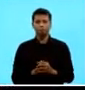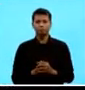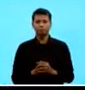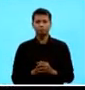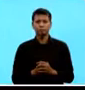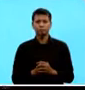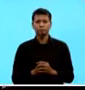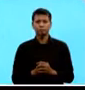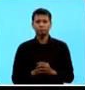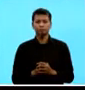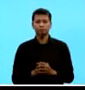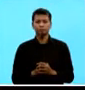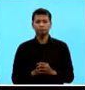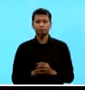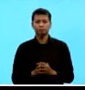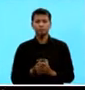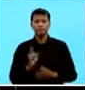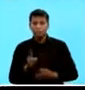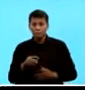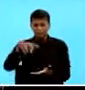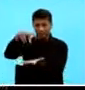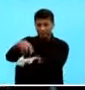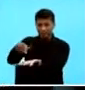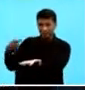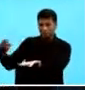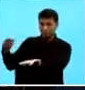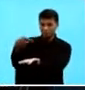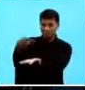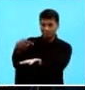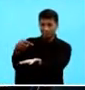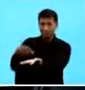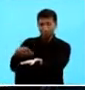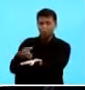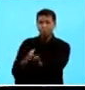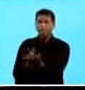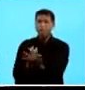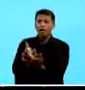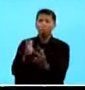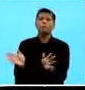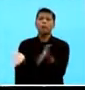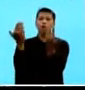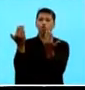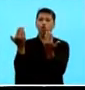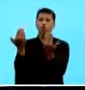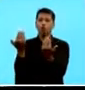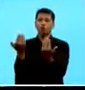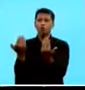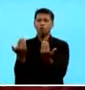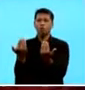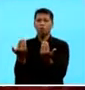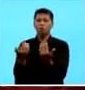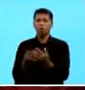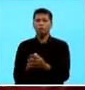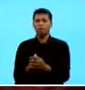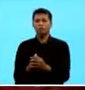terdapat ada bangunan yang sedang dibangun oleh pekerja. Uci. Ya, Iyung, bagaimana